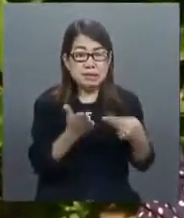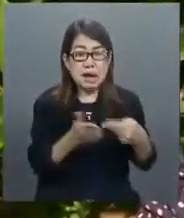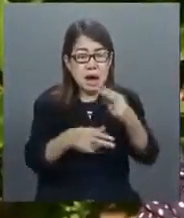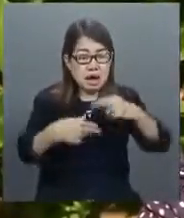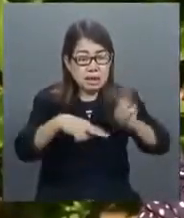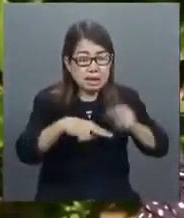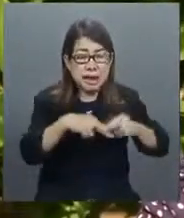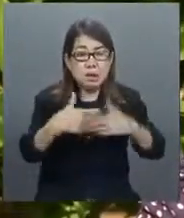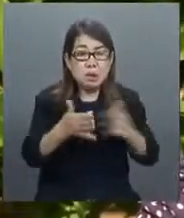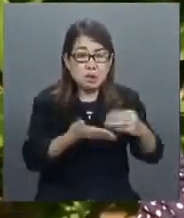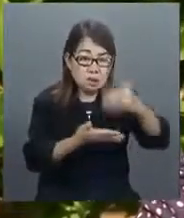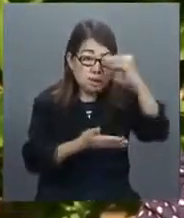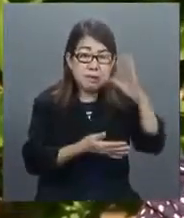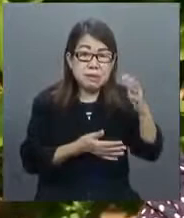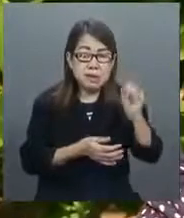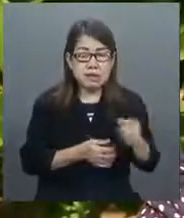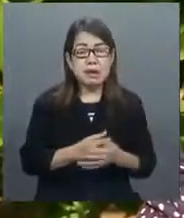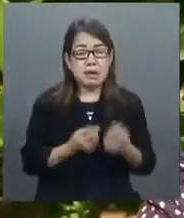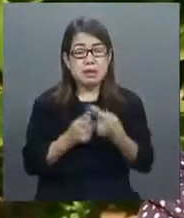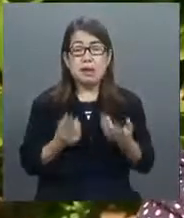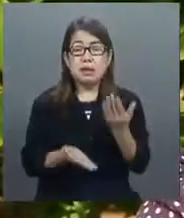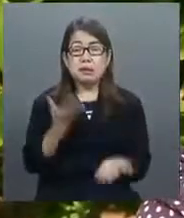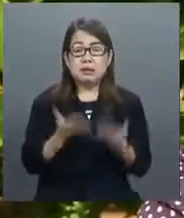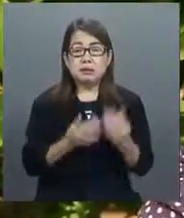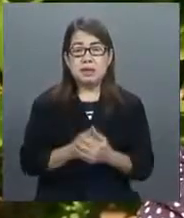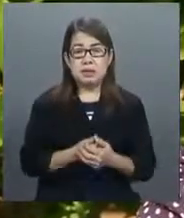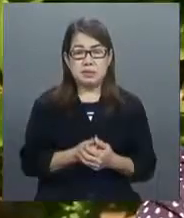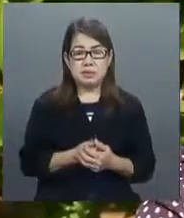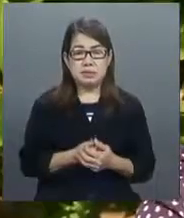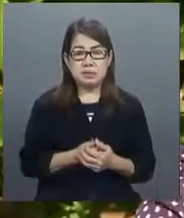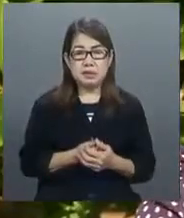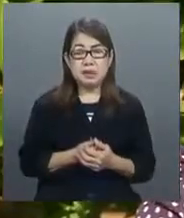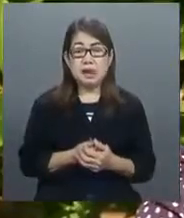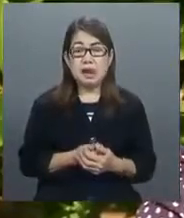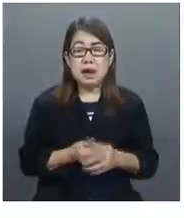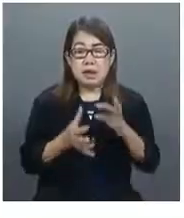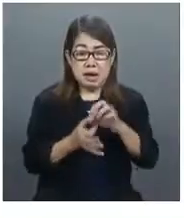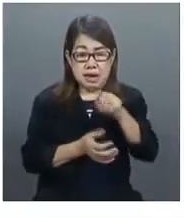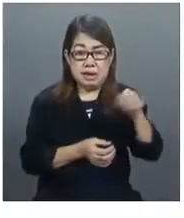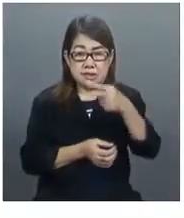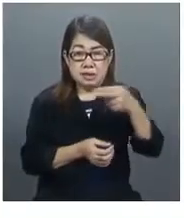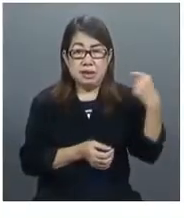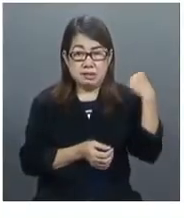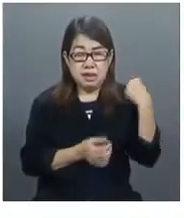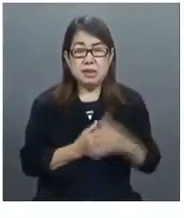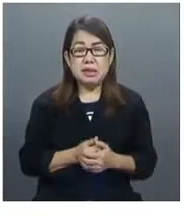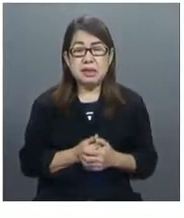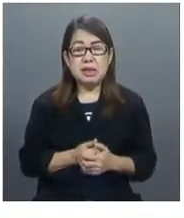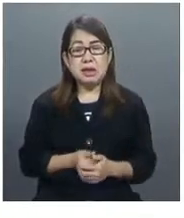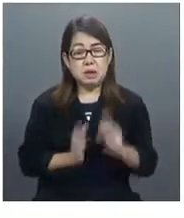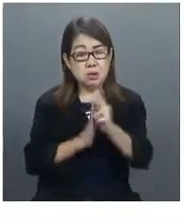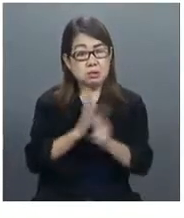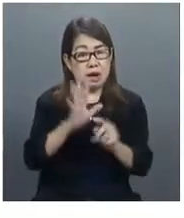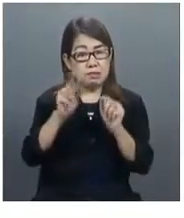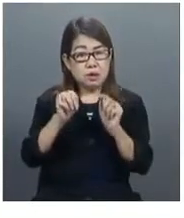แต่ในขณะเดียวกันตรงนี้ไม่ว่าจะเป็นโซลาร์เซลล์คำว่าโซลาร์เซลล์มันก็เป็นภาษาอังกฤษอยู่แล้ว มาตรา12ของ